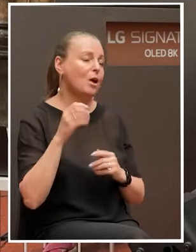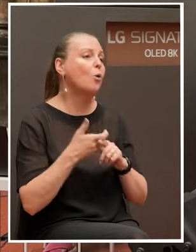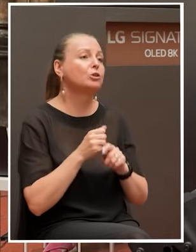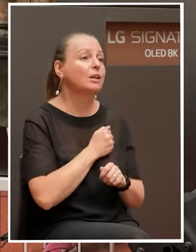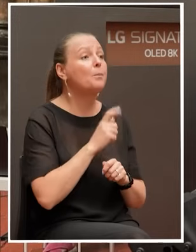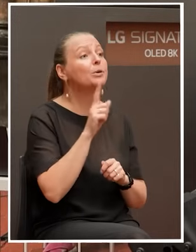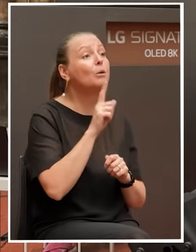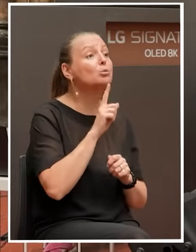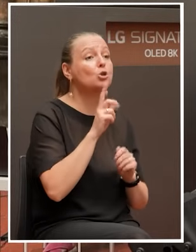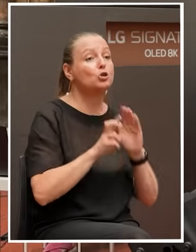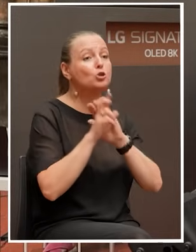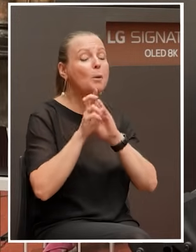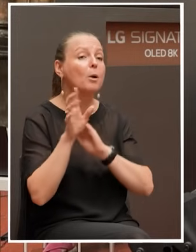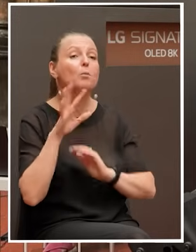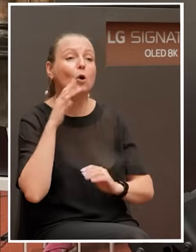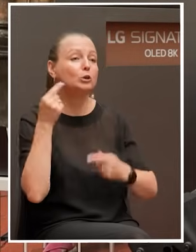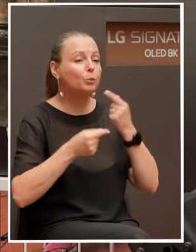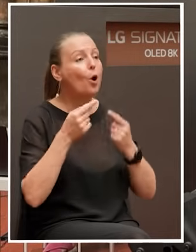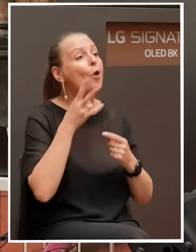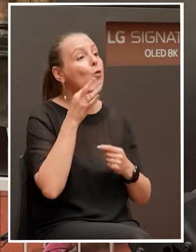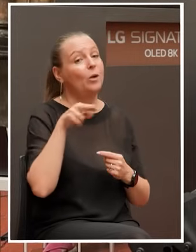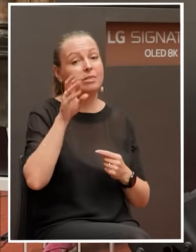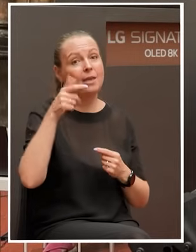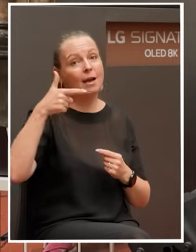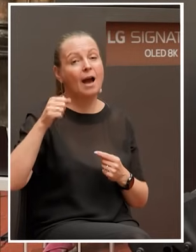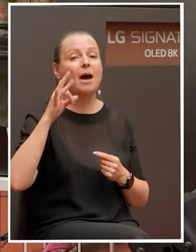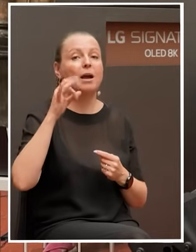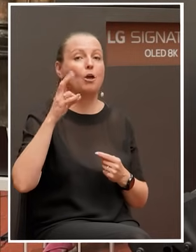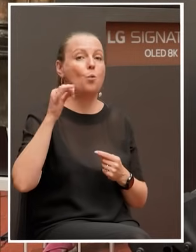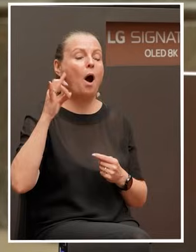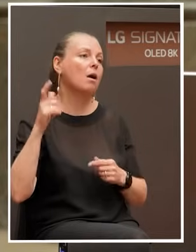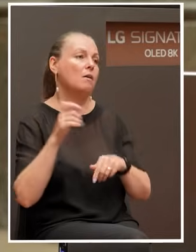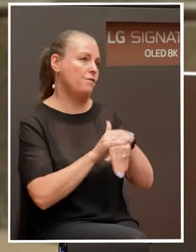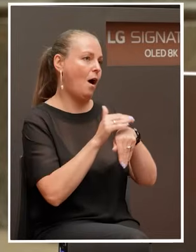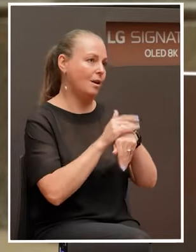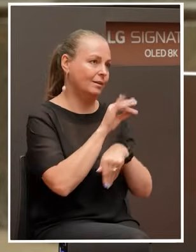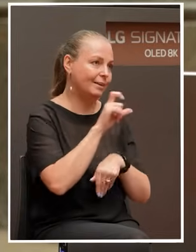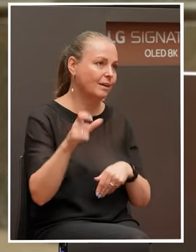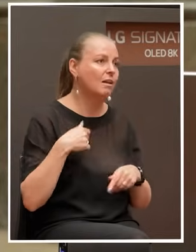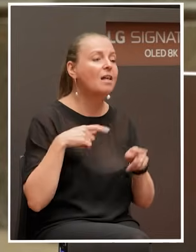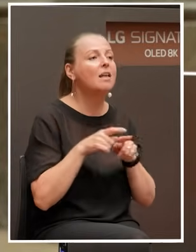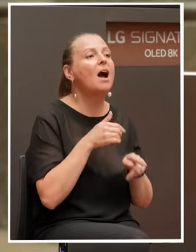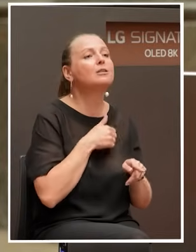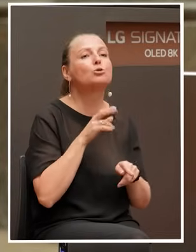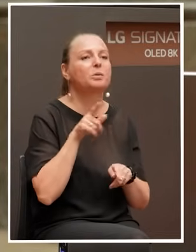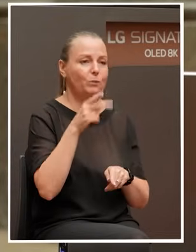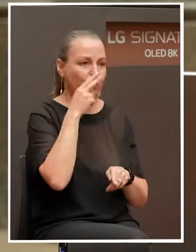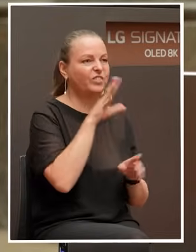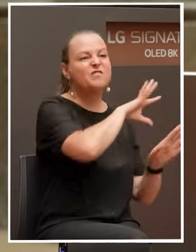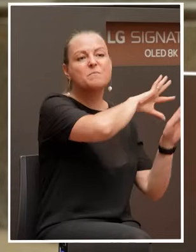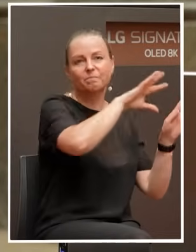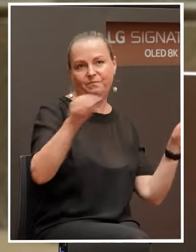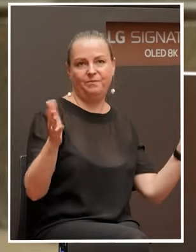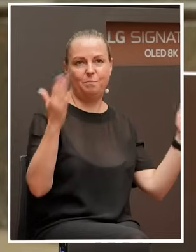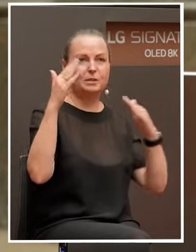многие оспаривают, но зато их очень хвалят Дега, Ренуар и другие. Я так хотел, чтобы ты увидел их вместе. Я нахожу в них